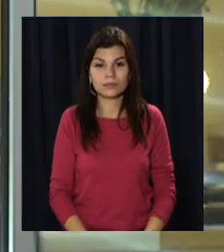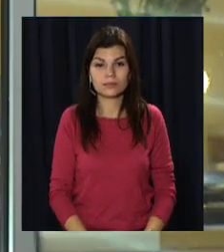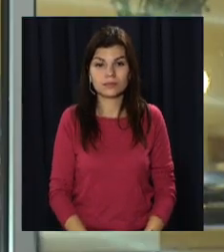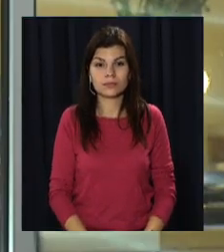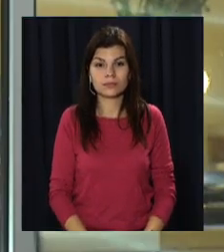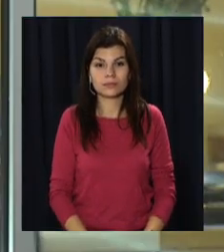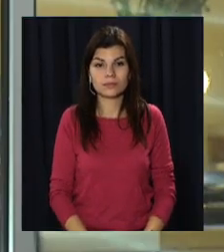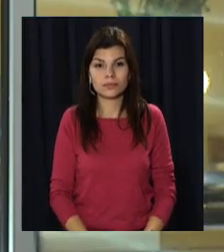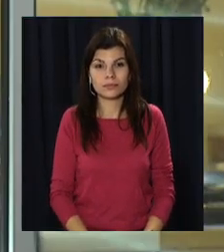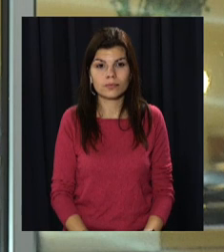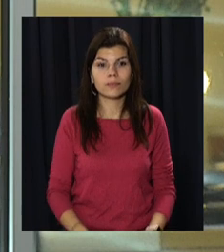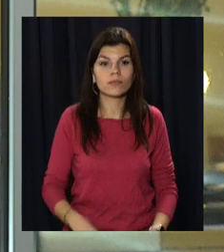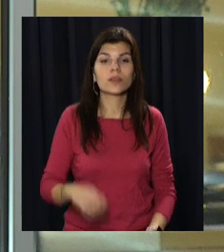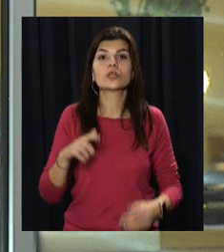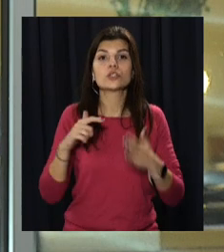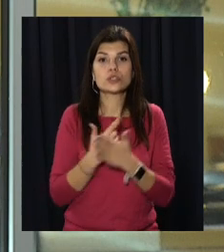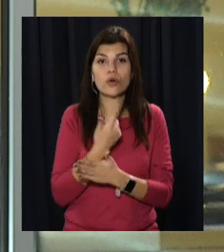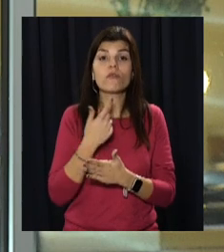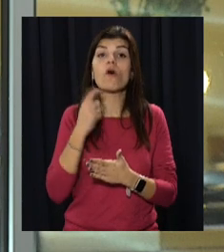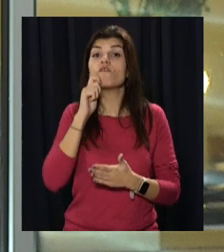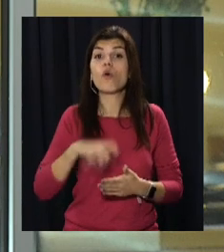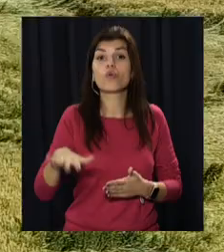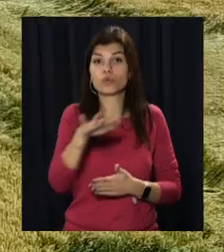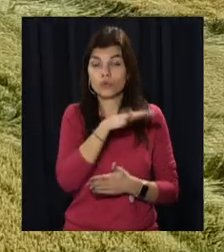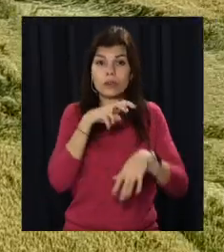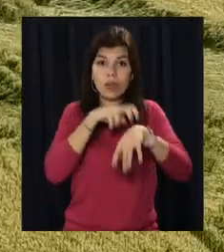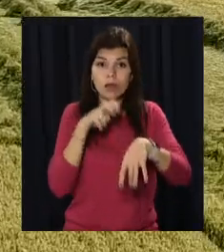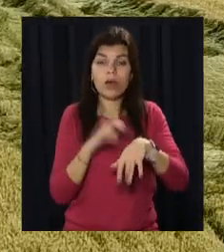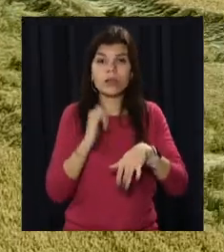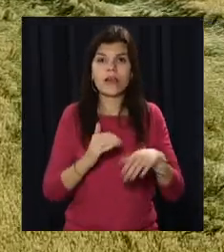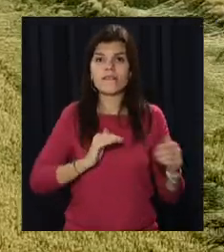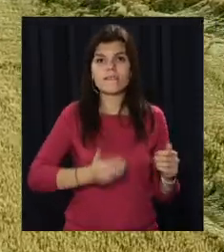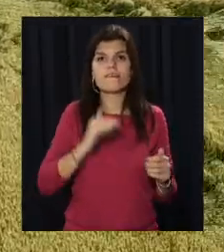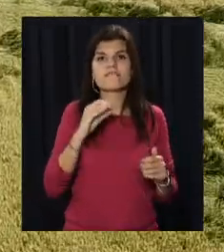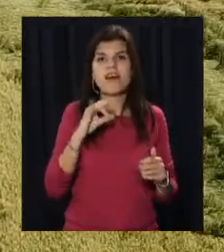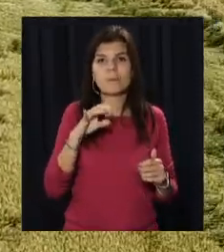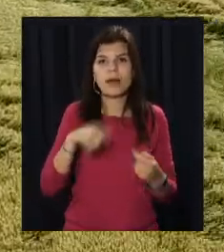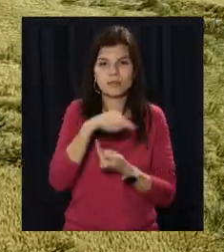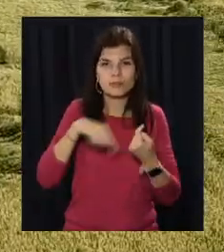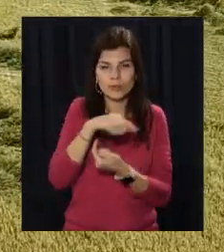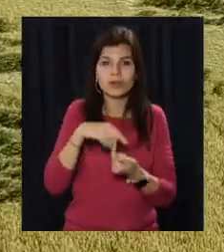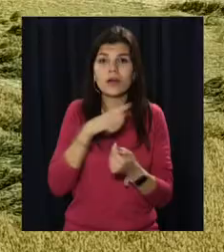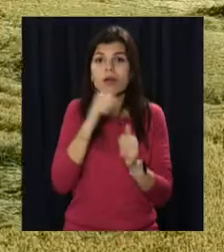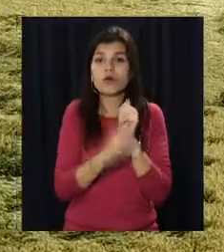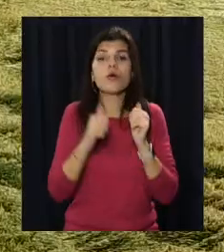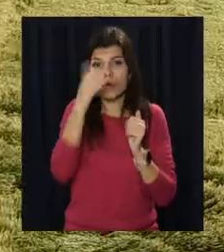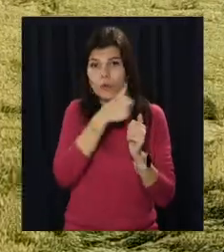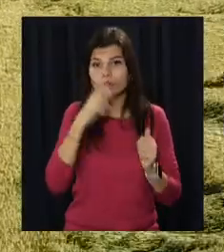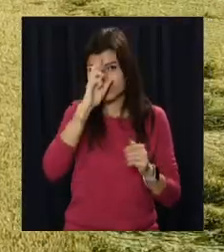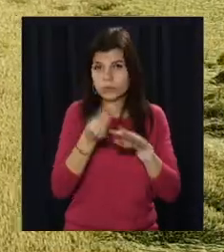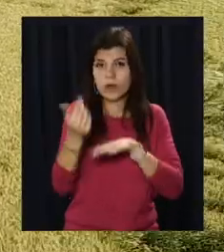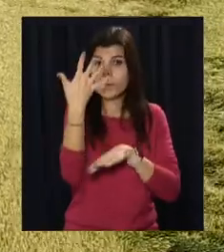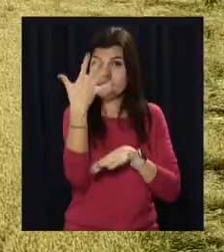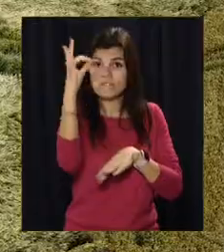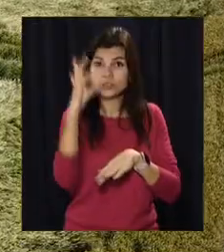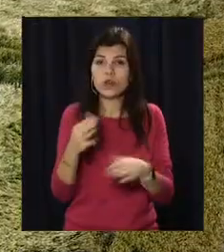Знову пішли вгору. В Україні збільшили податки для фермерів. Тепер кожен власник землі має щорічно сплачувати державі 5%